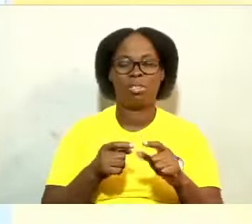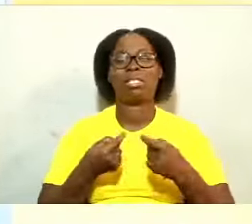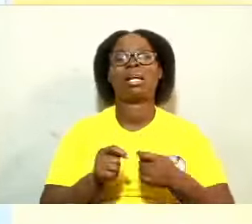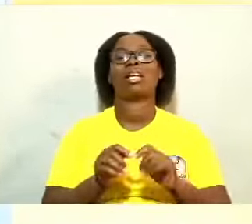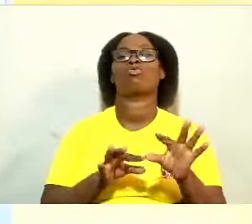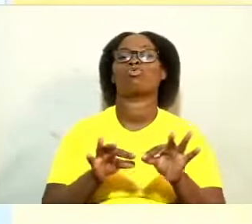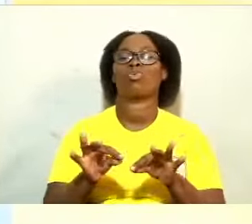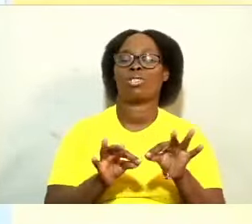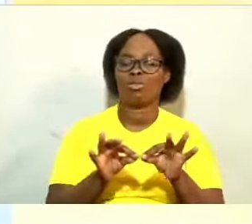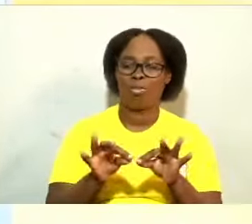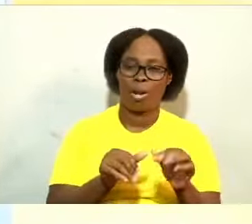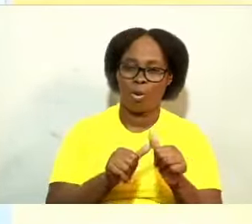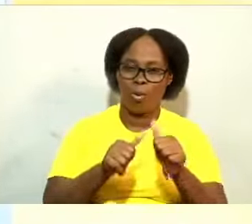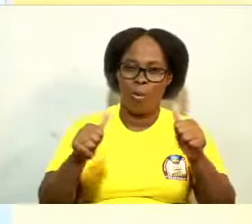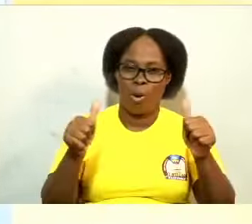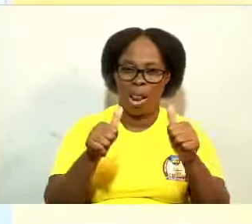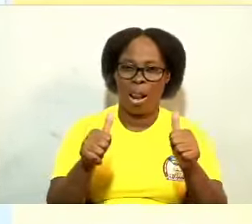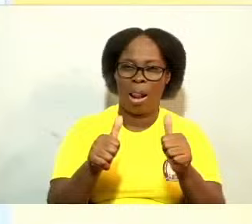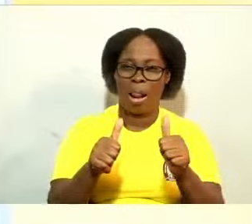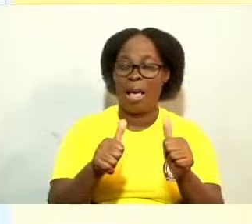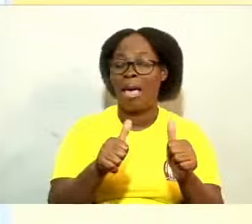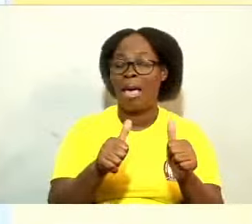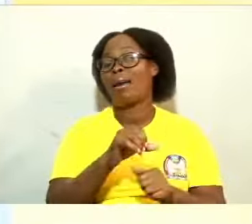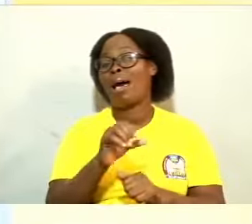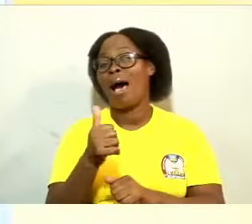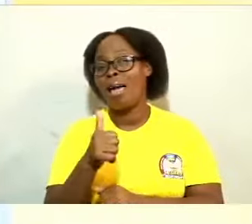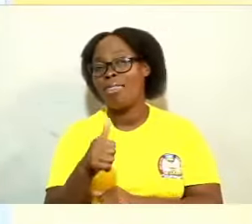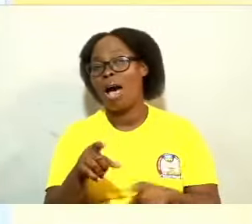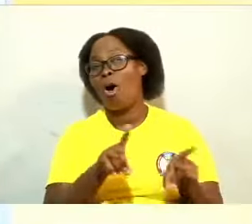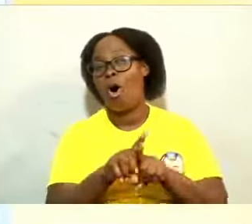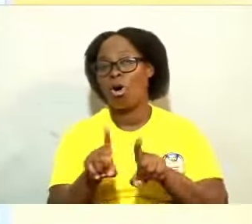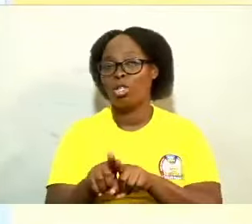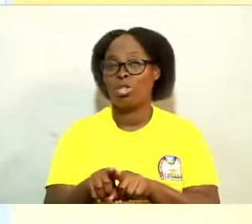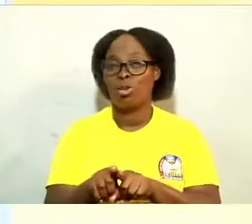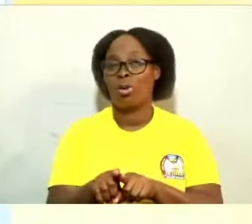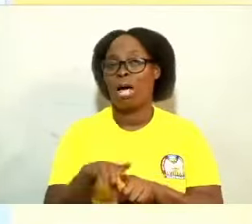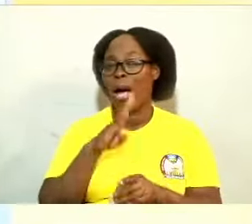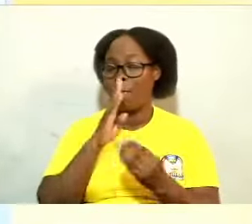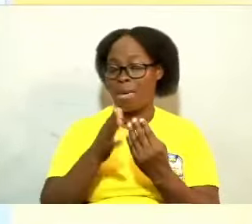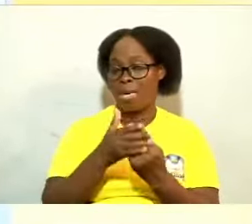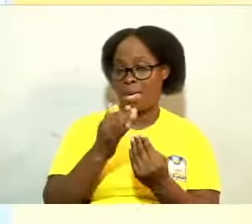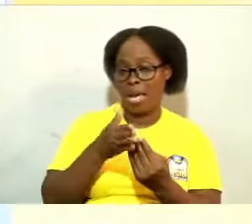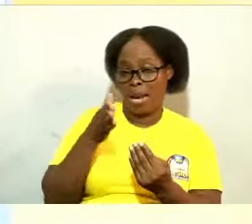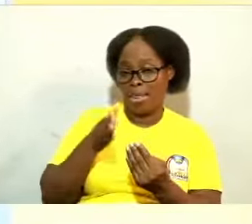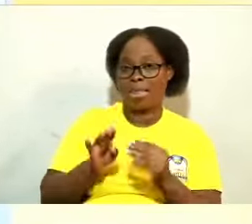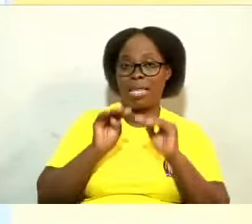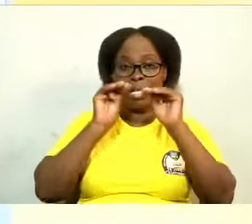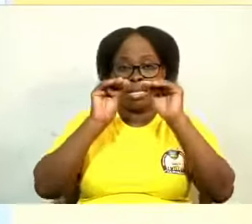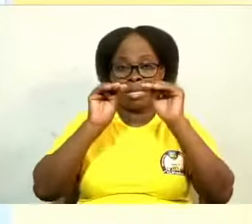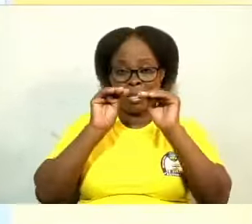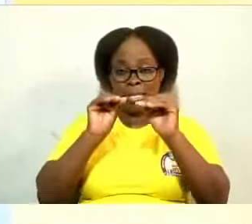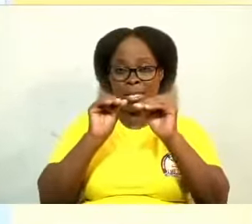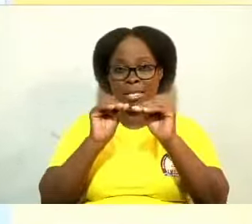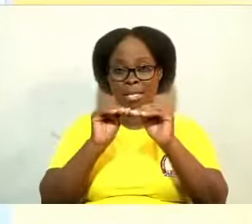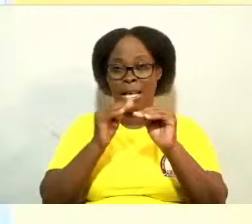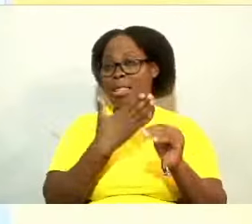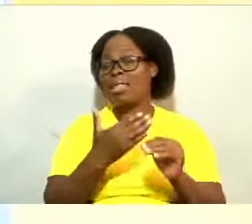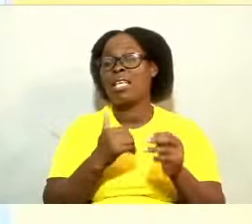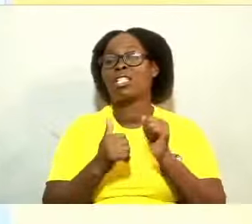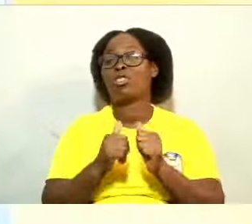hapa, na vingine vinashughulikiwa katika mafundisho haya ambavyo tulitoka